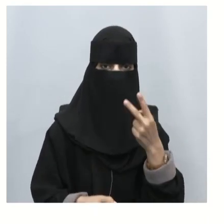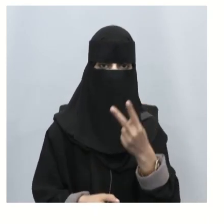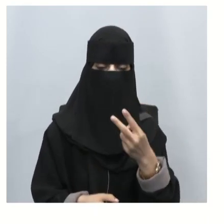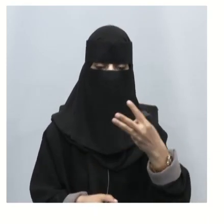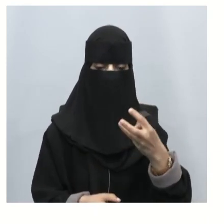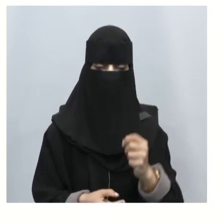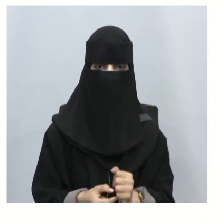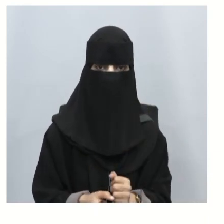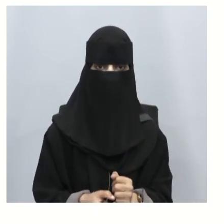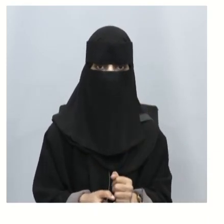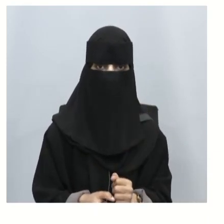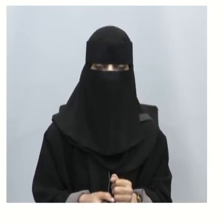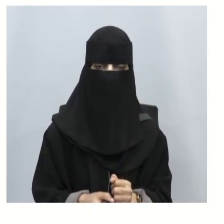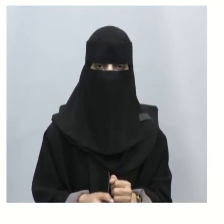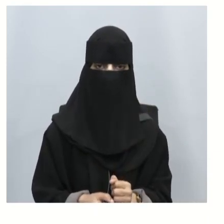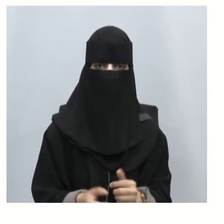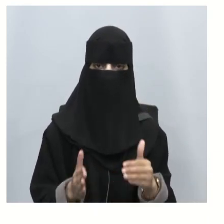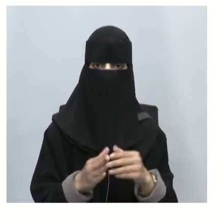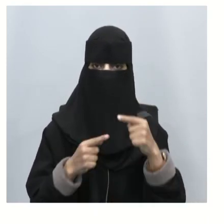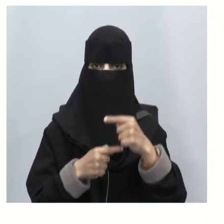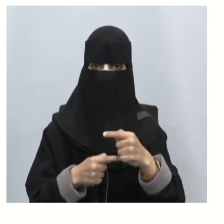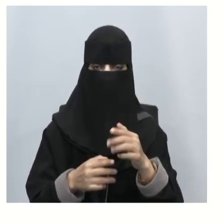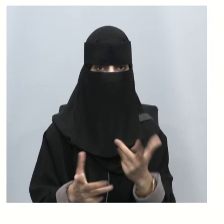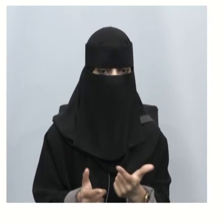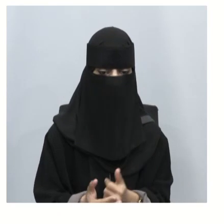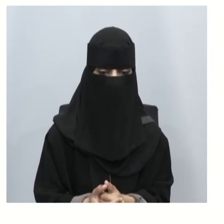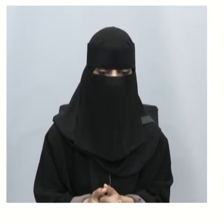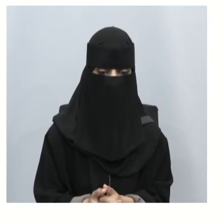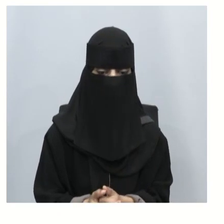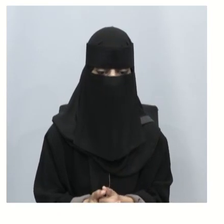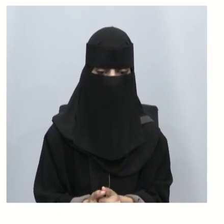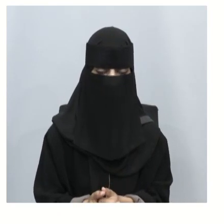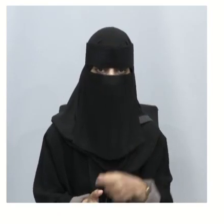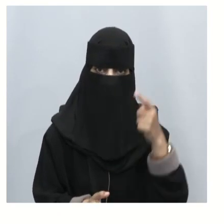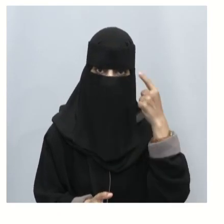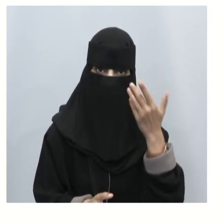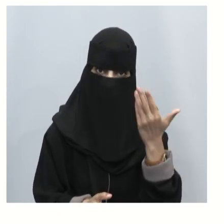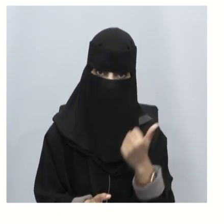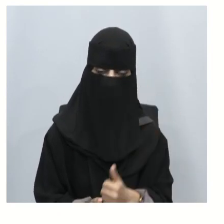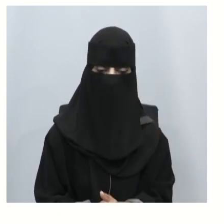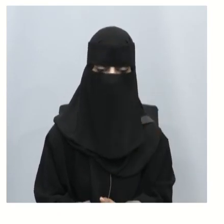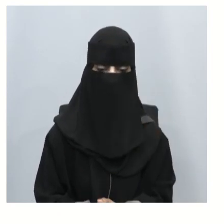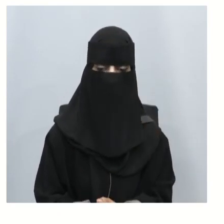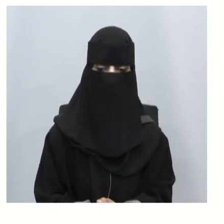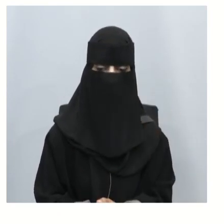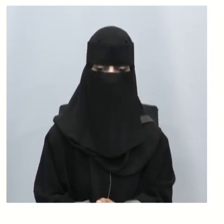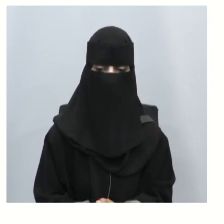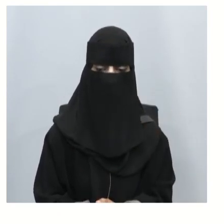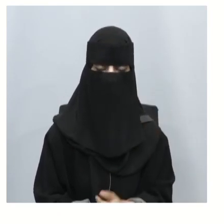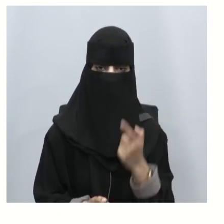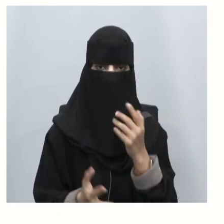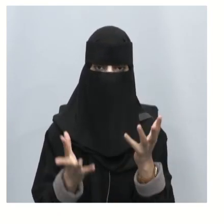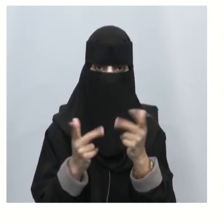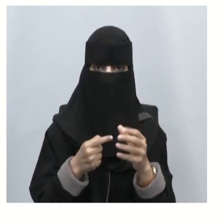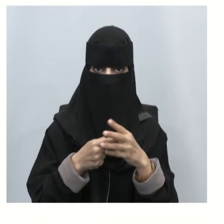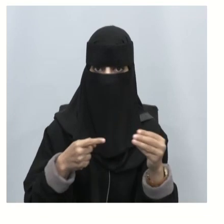-122 كم يصبح لدينا الناتج نفكر قليلا ونجري